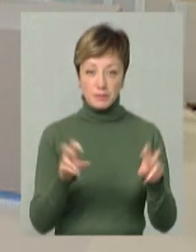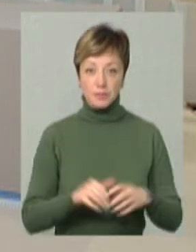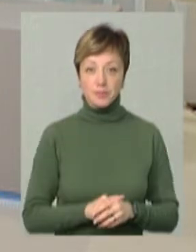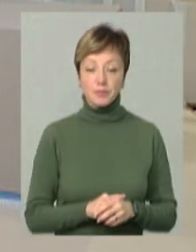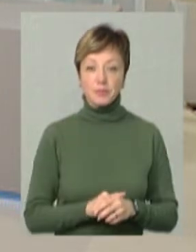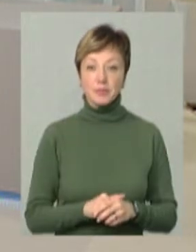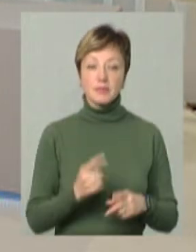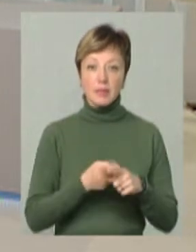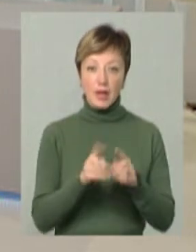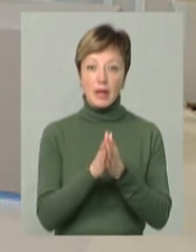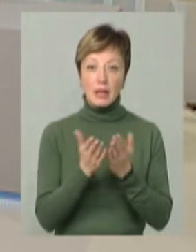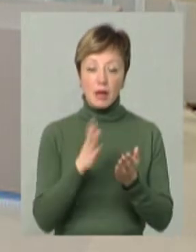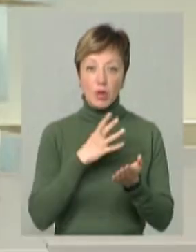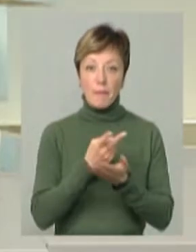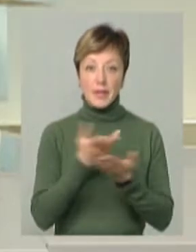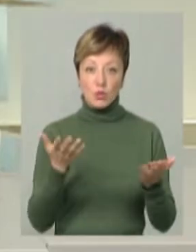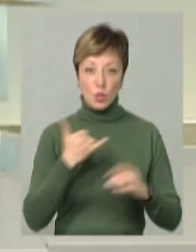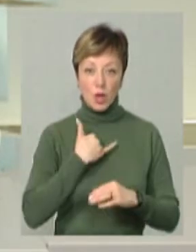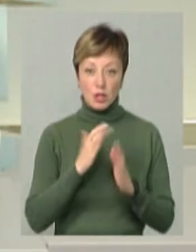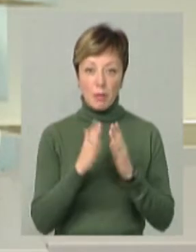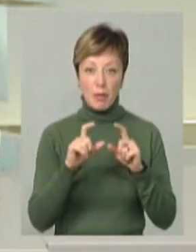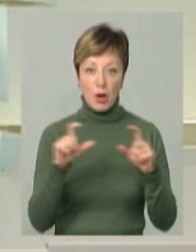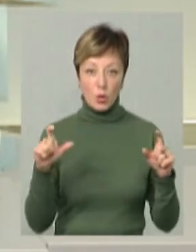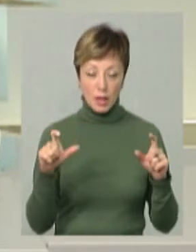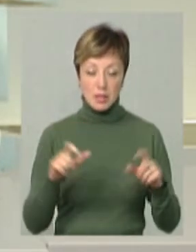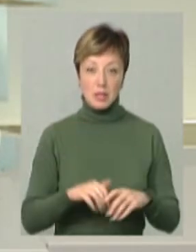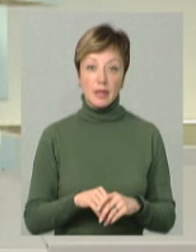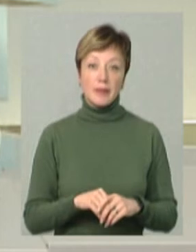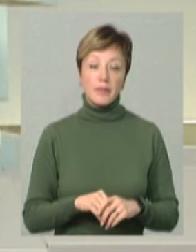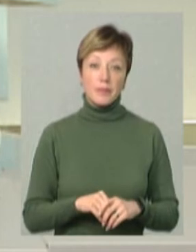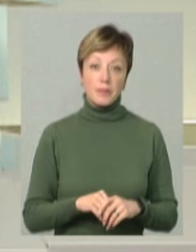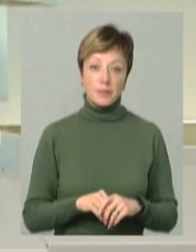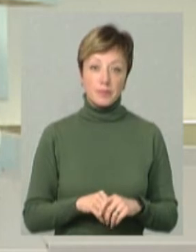зрада». Саме ця книга була презентована у нашій бібліотеці і